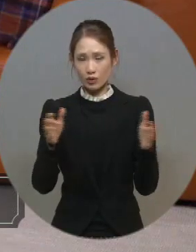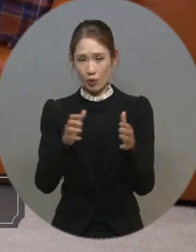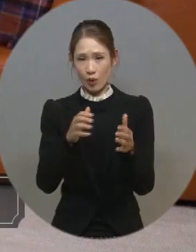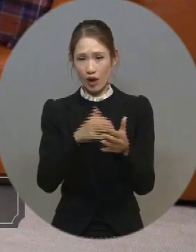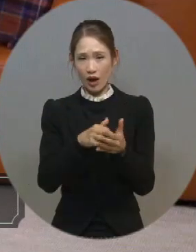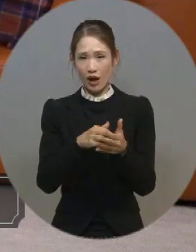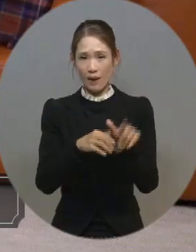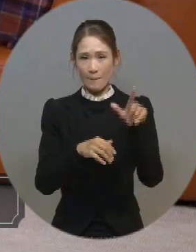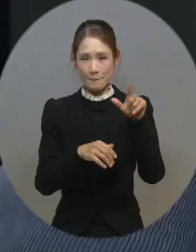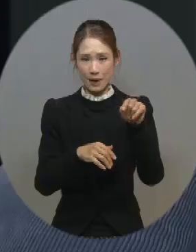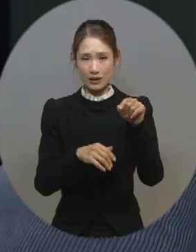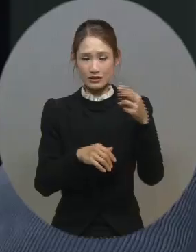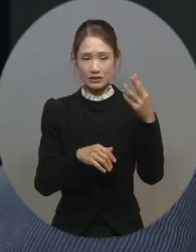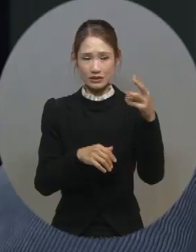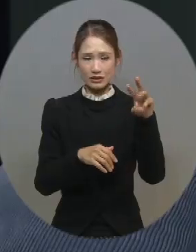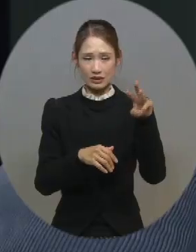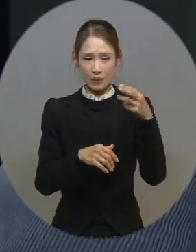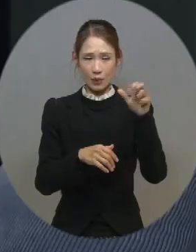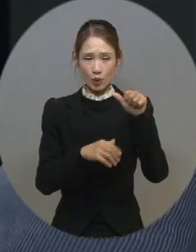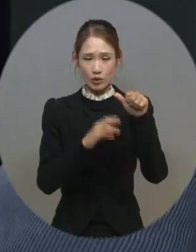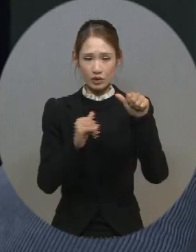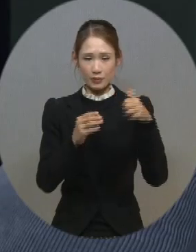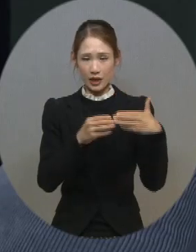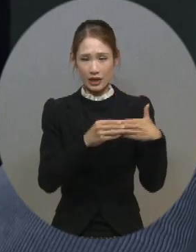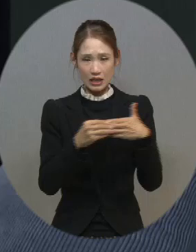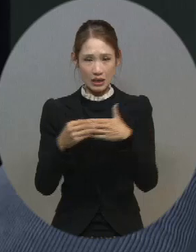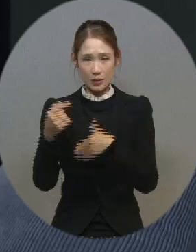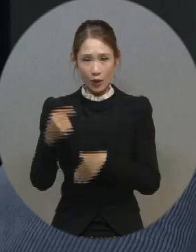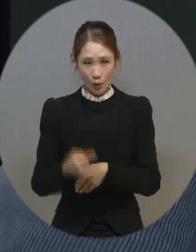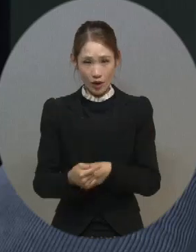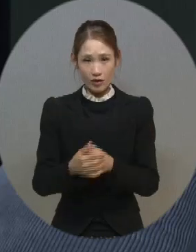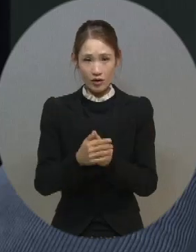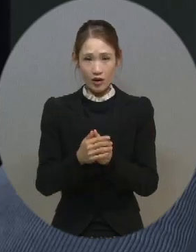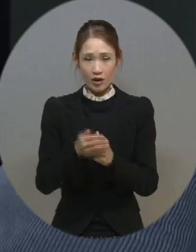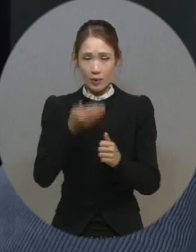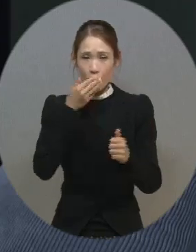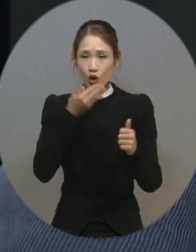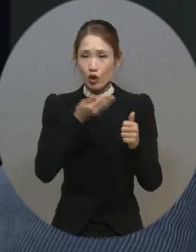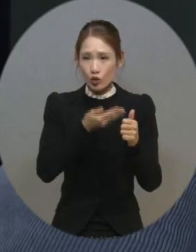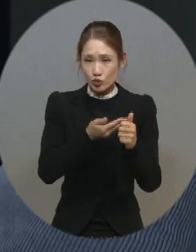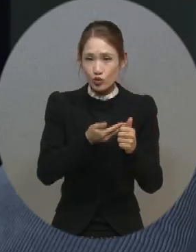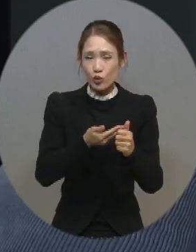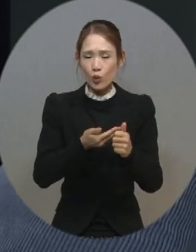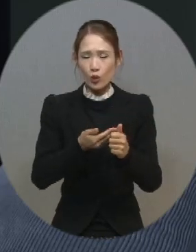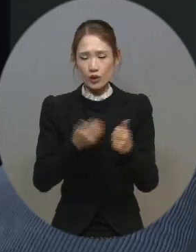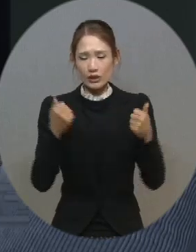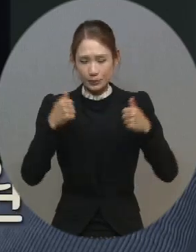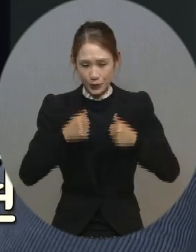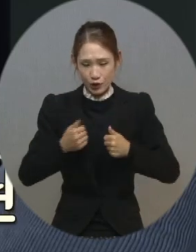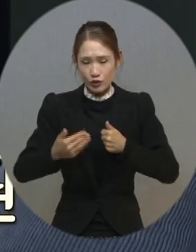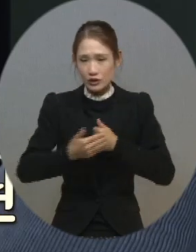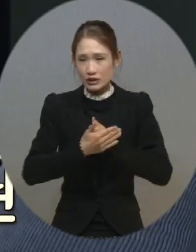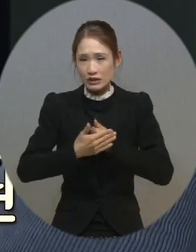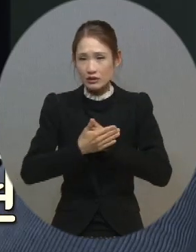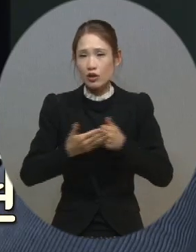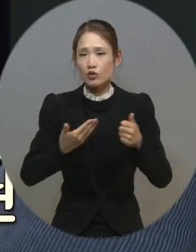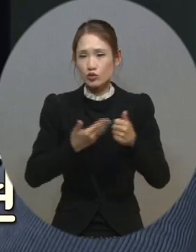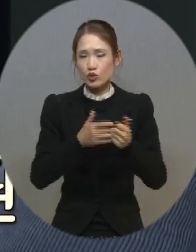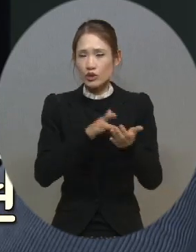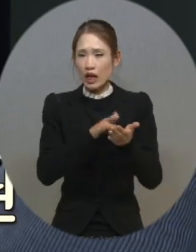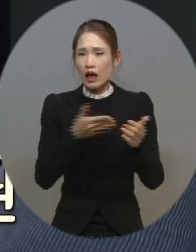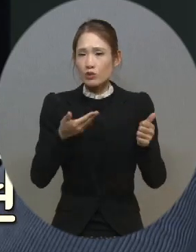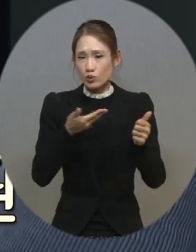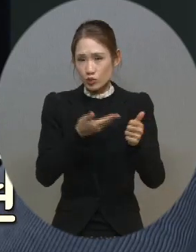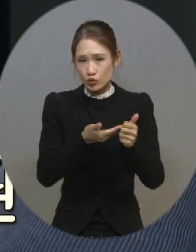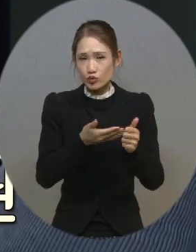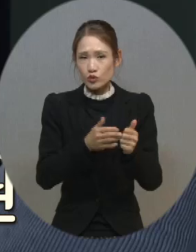1,350명을 입양을 해서 걔네들을 이제 먹이고 입히고 신기고 약 갖다 주고